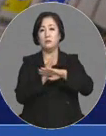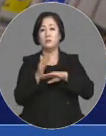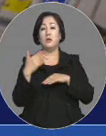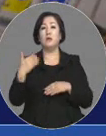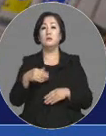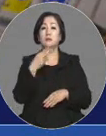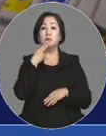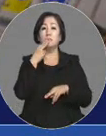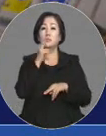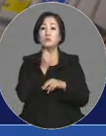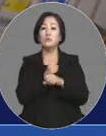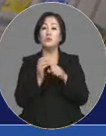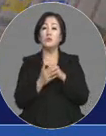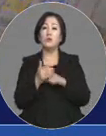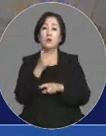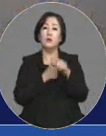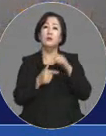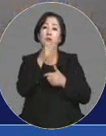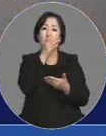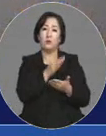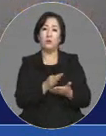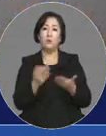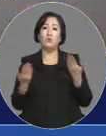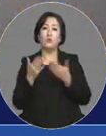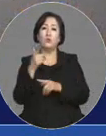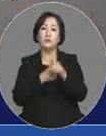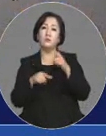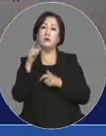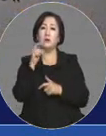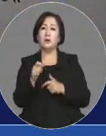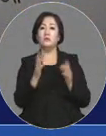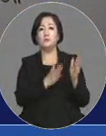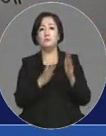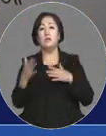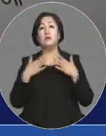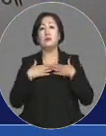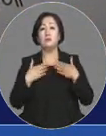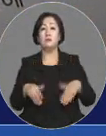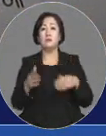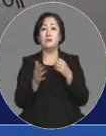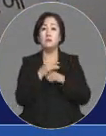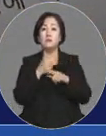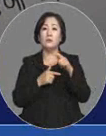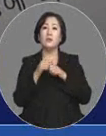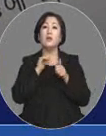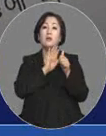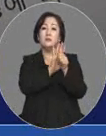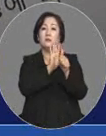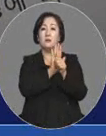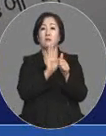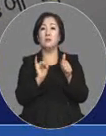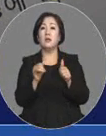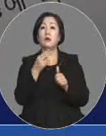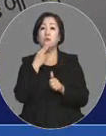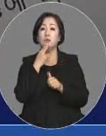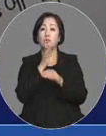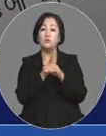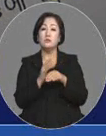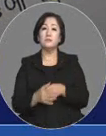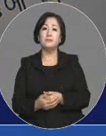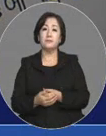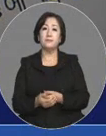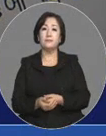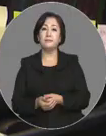공석입니다. 낮은 임금과 높은 노동강도 탓에 지원자가 나타나지 않고 있습니다. 전병주 기자의 보도입니다.